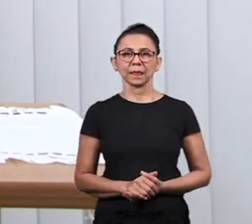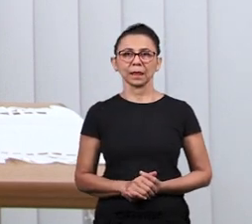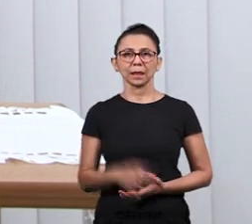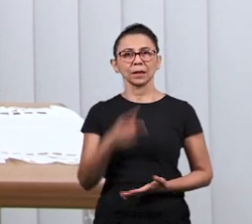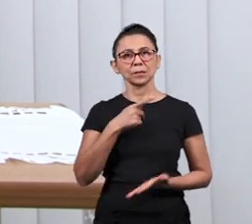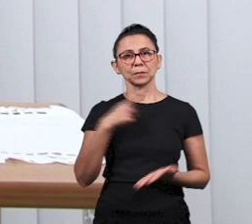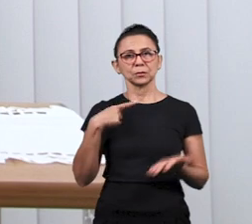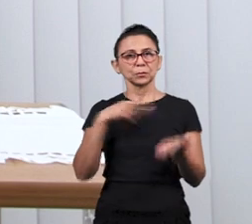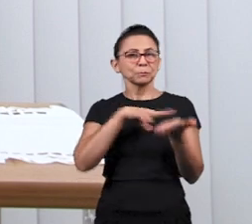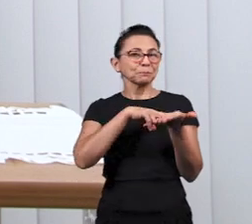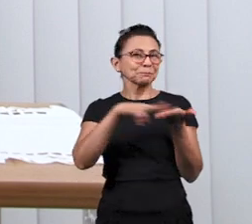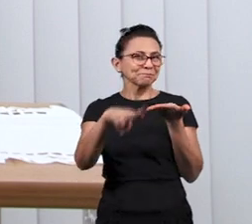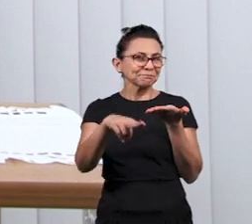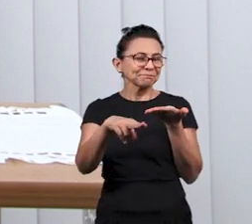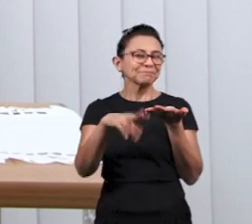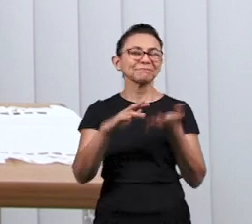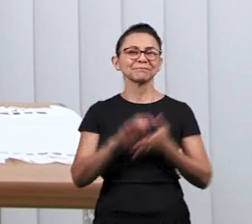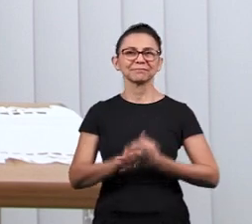церквей.